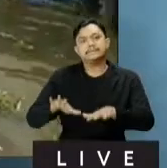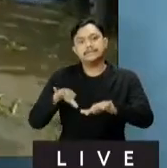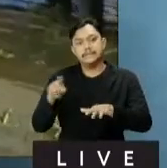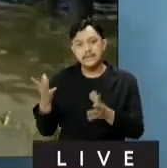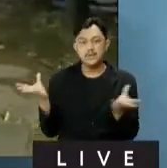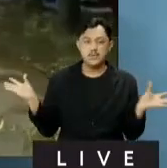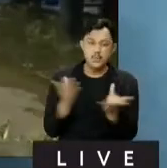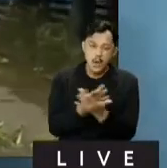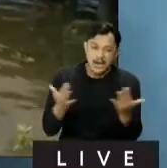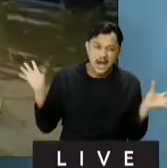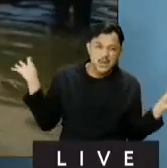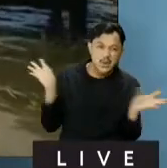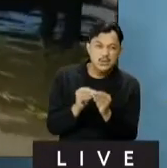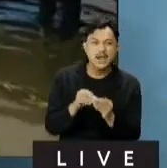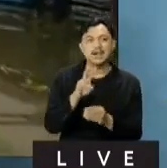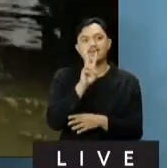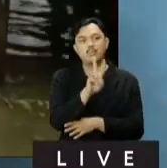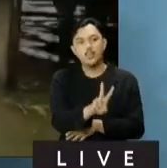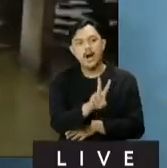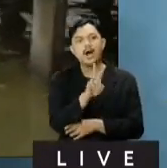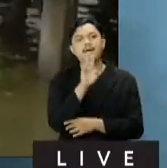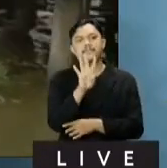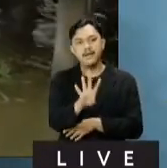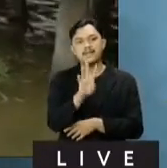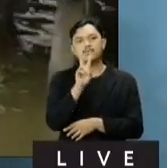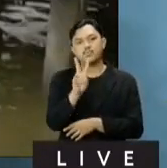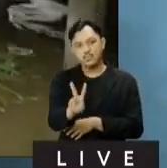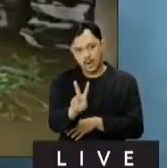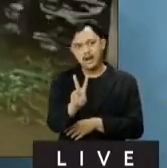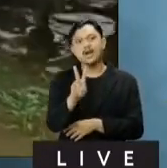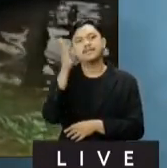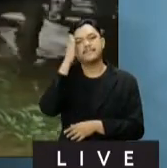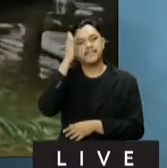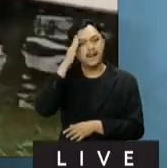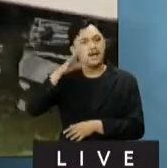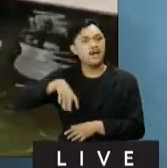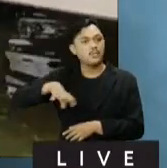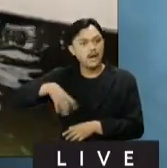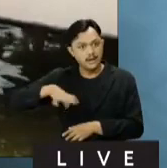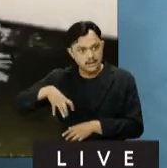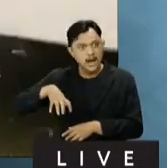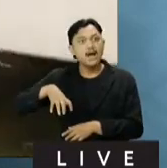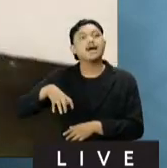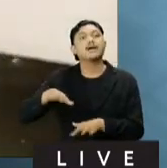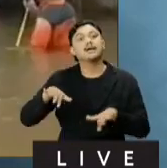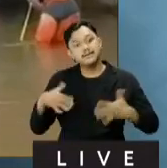ada 2.042 kepala keluarga atau